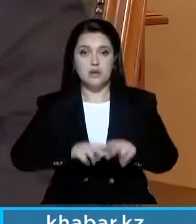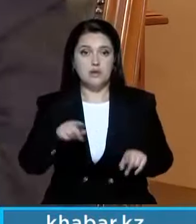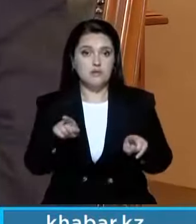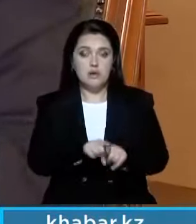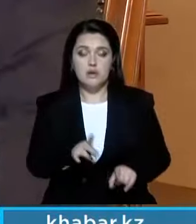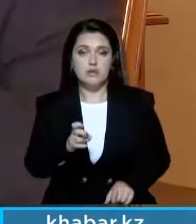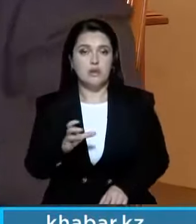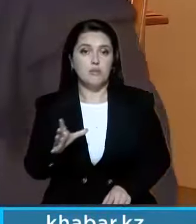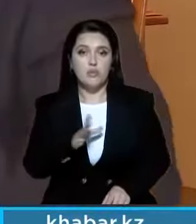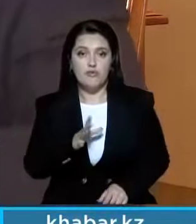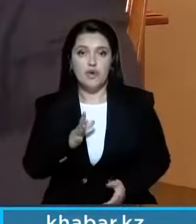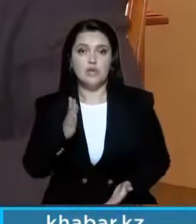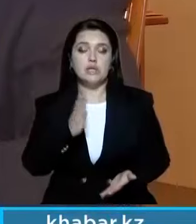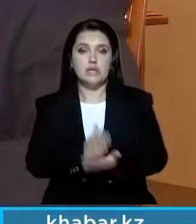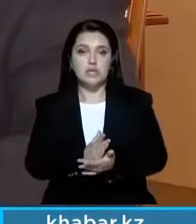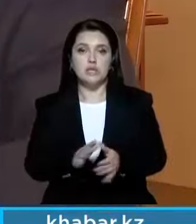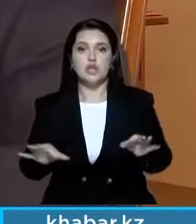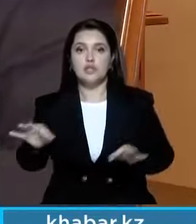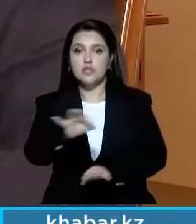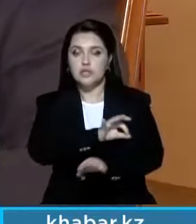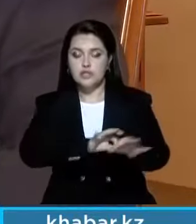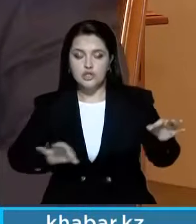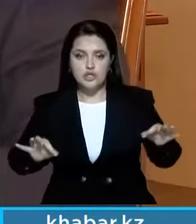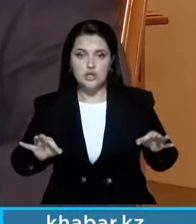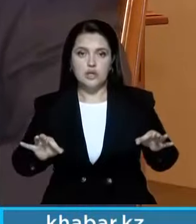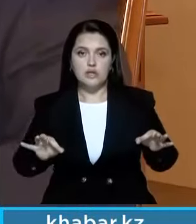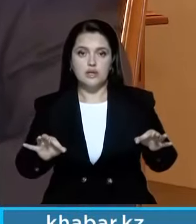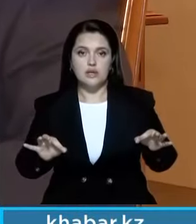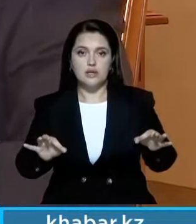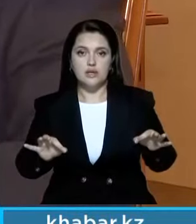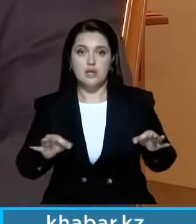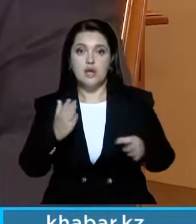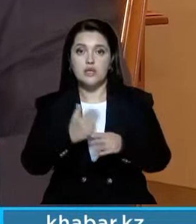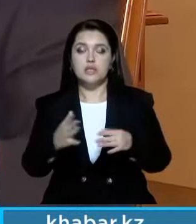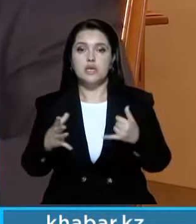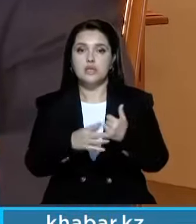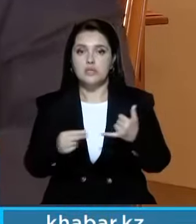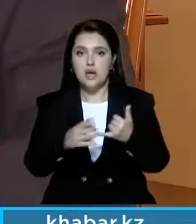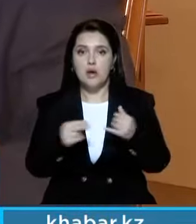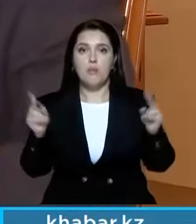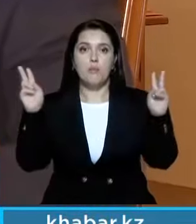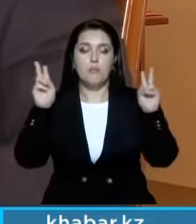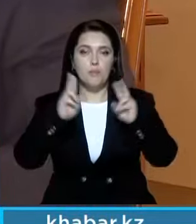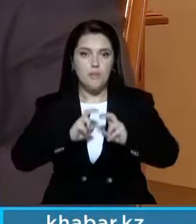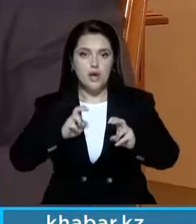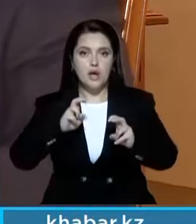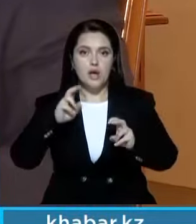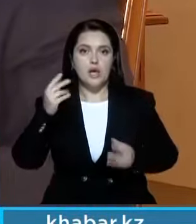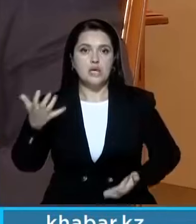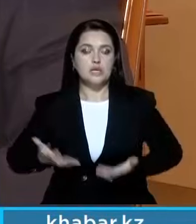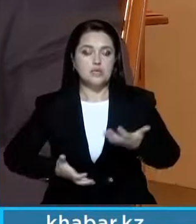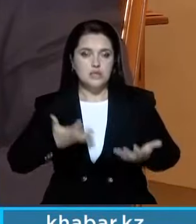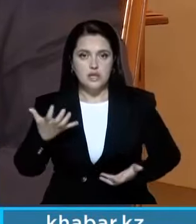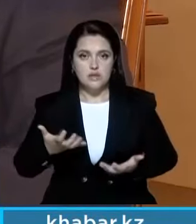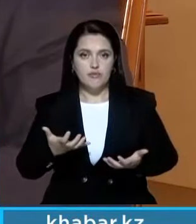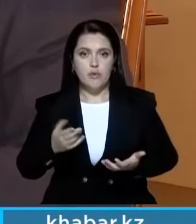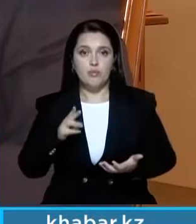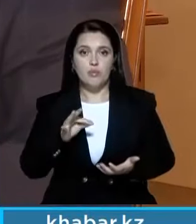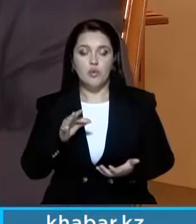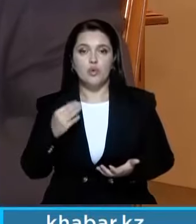бывает. Есть чертежи, есть геологическая разведка, исследование, по